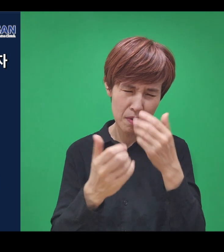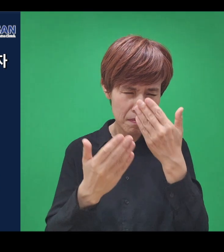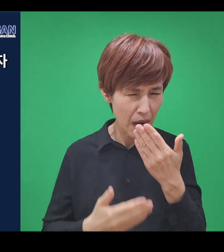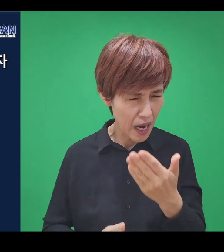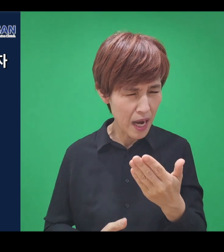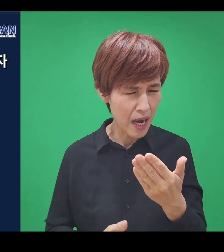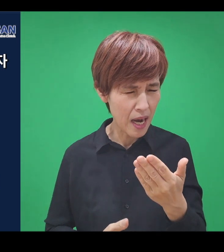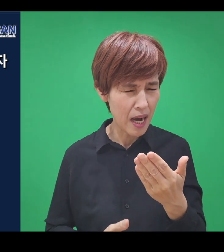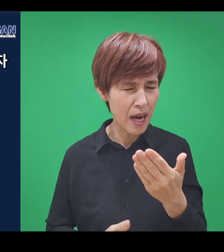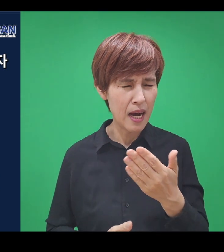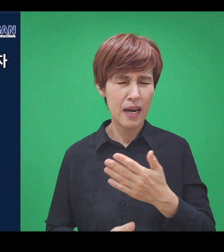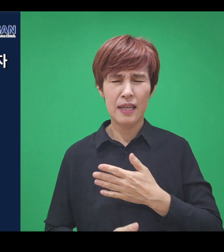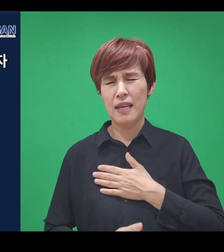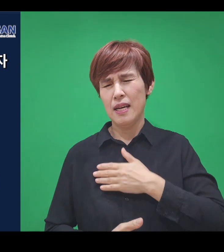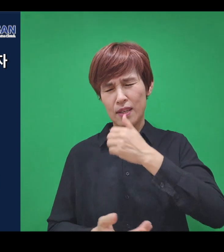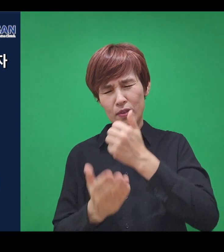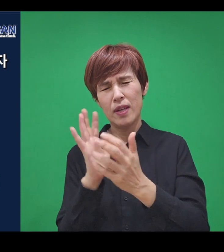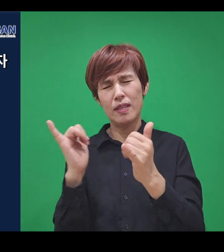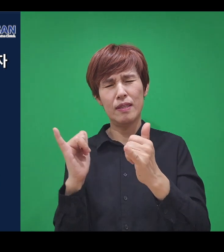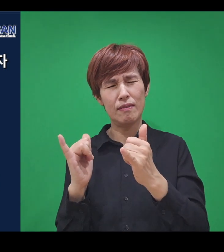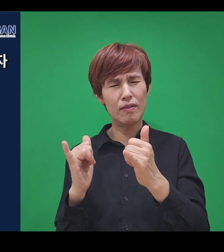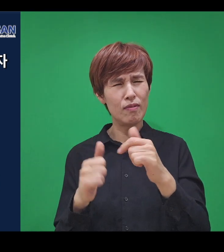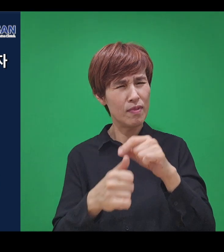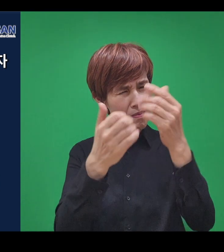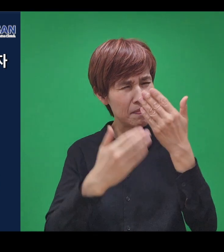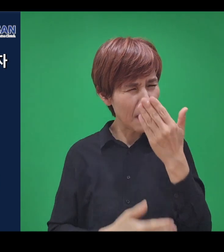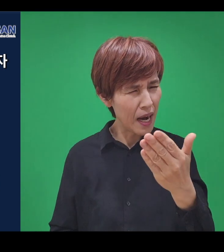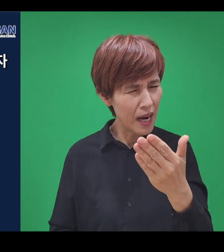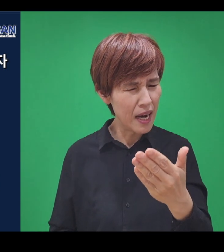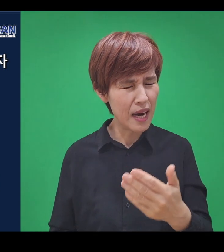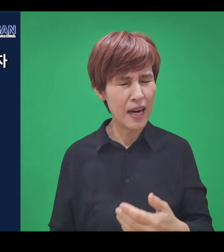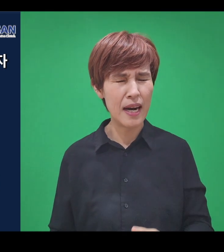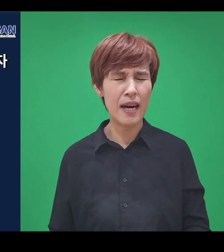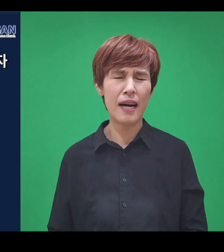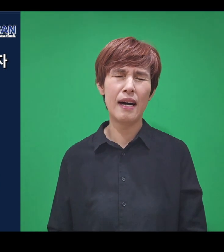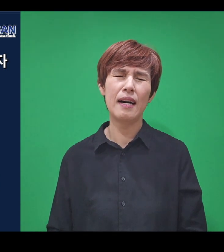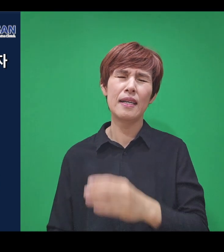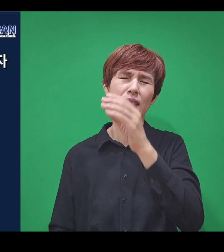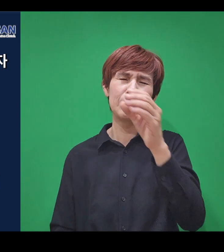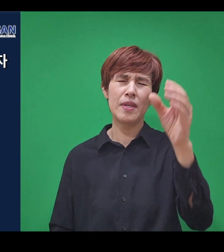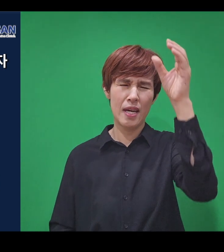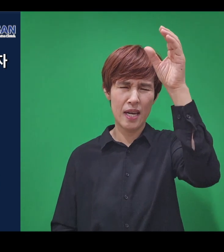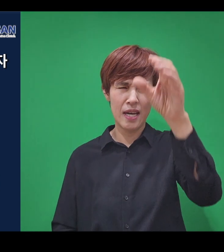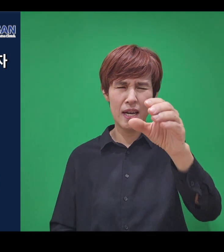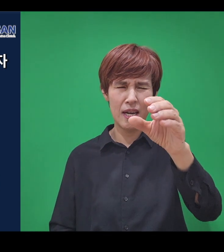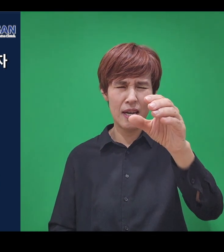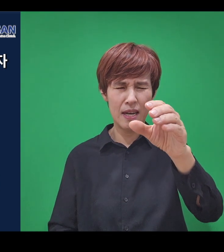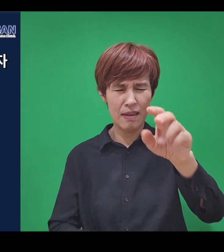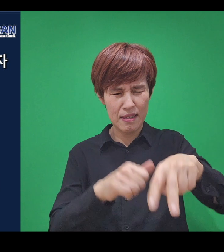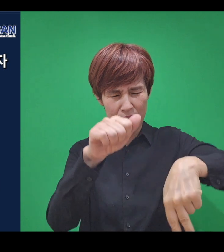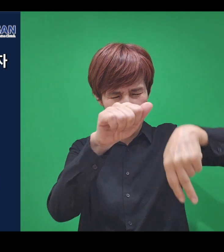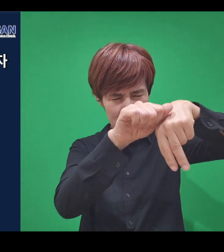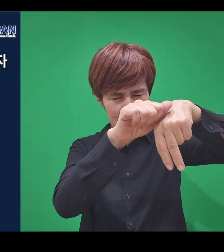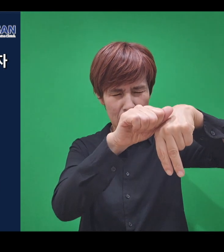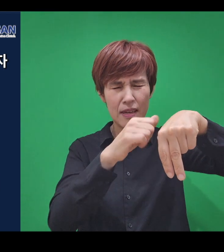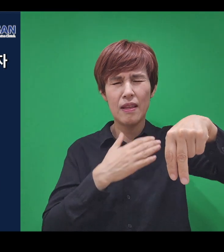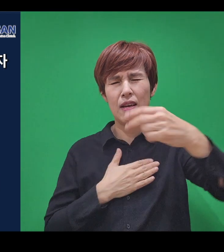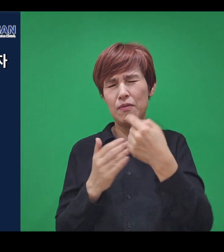있습니까? 이 부끄러운 죄인도 구원받을 수 있습니까? 십자가를 지시기까지 나를 사랑하신